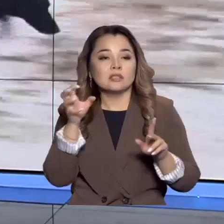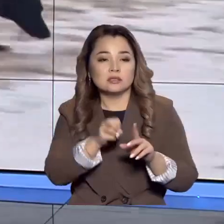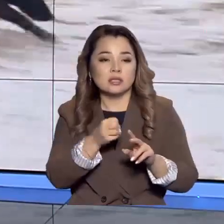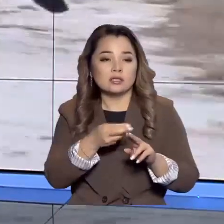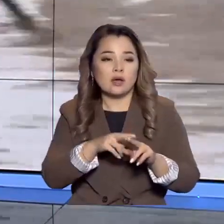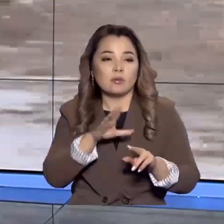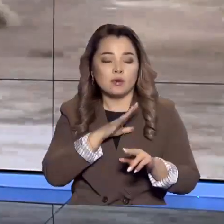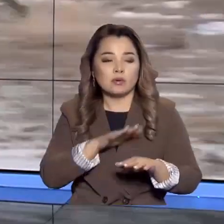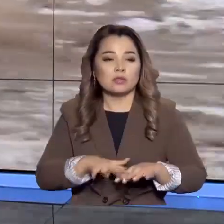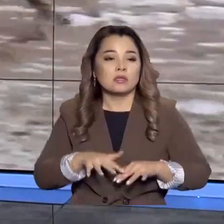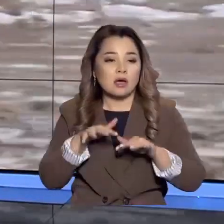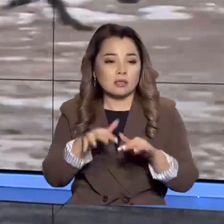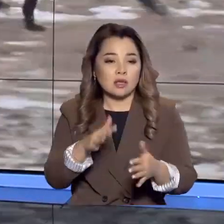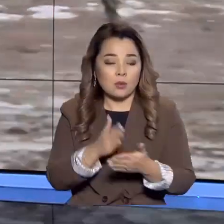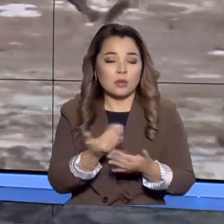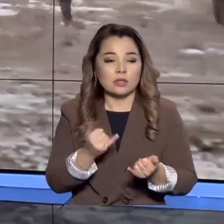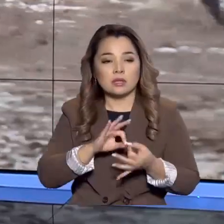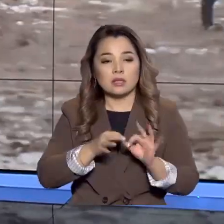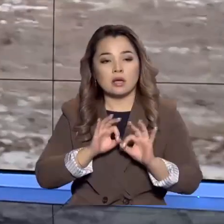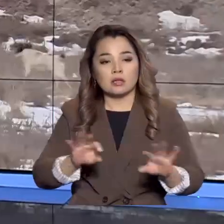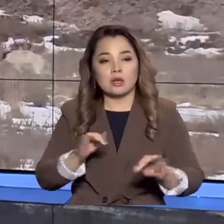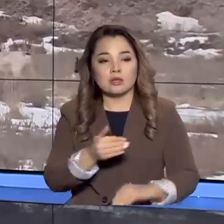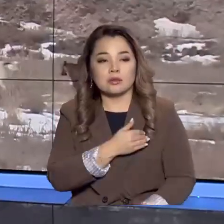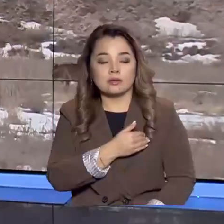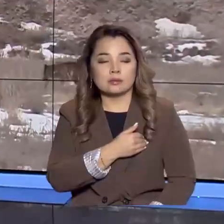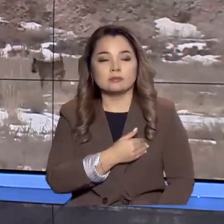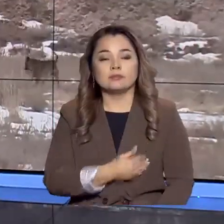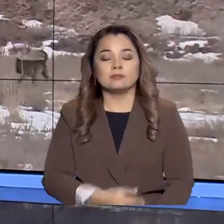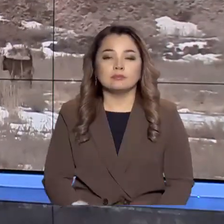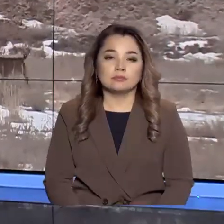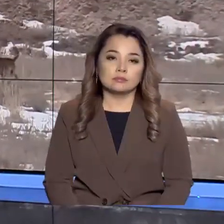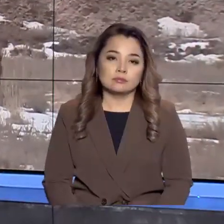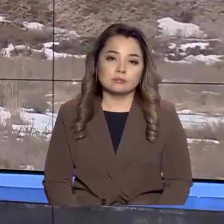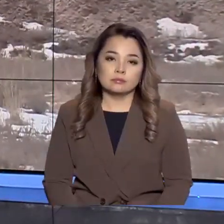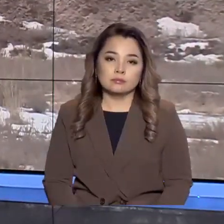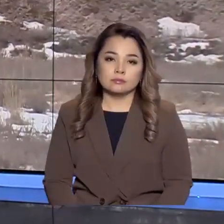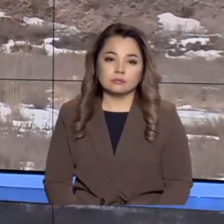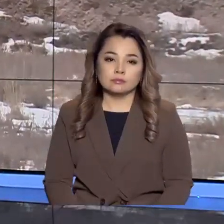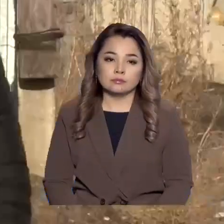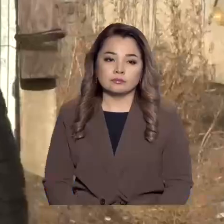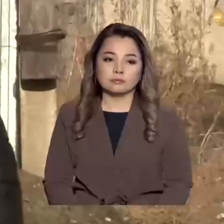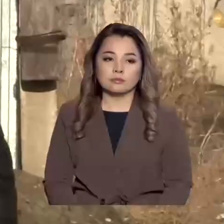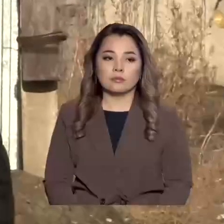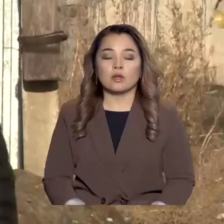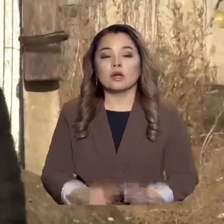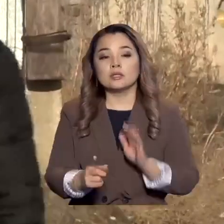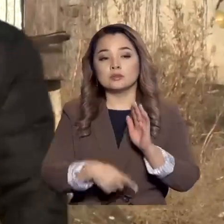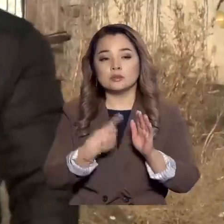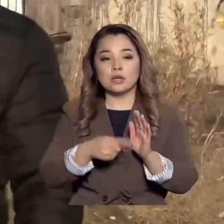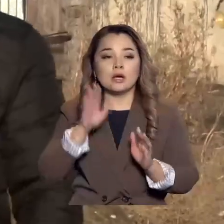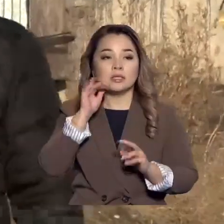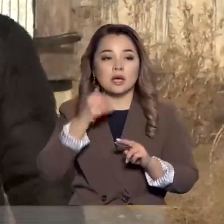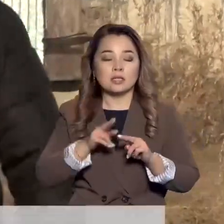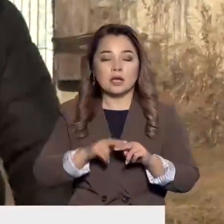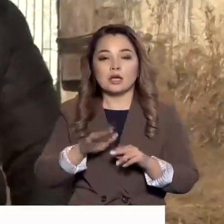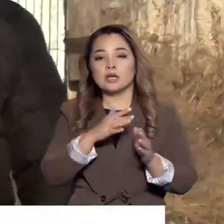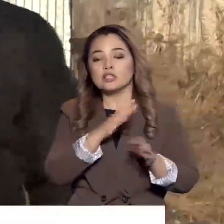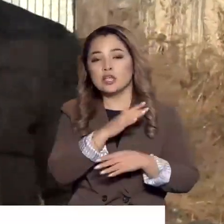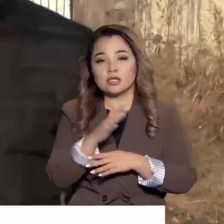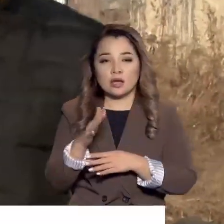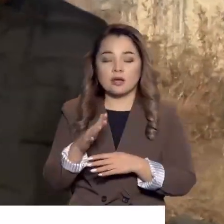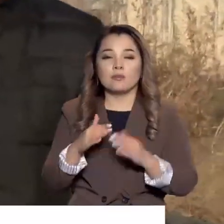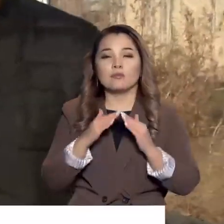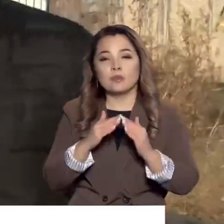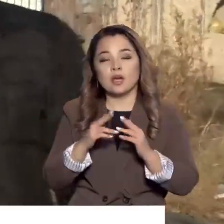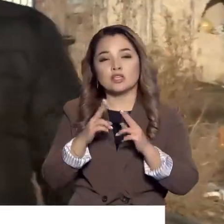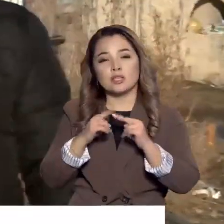кездер болған. Тақырыпты осы өңірдегі тілшіміз Жақсыбек Кемал жалғастырады. Қаңғыбас иттерді әсіресе саяжай аумақтарынан жиі